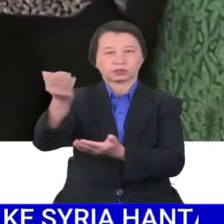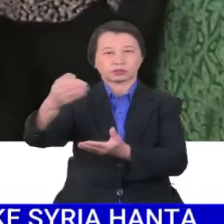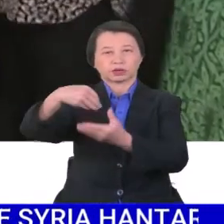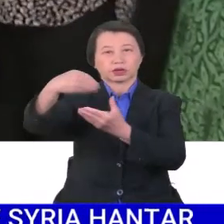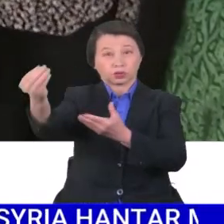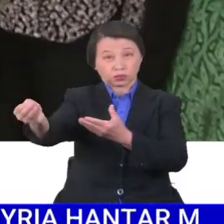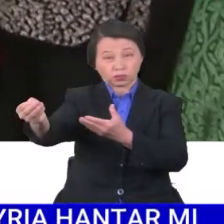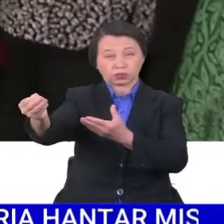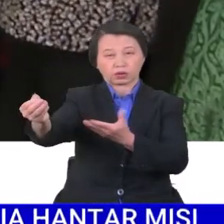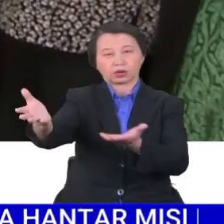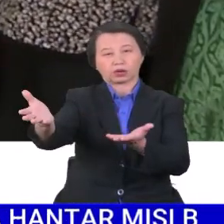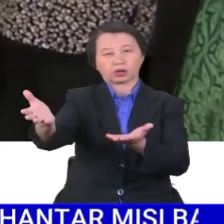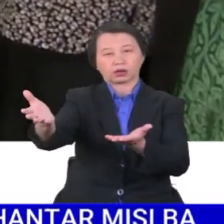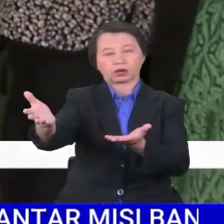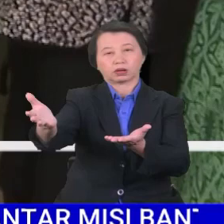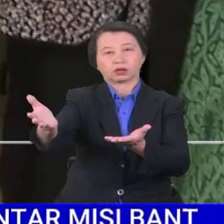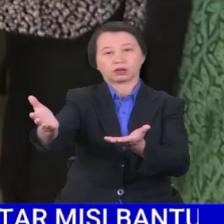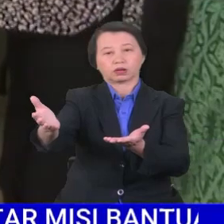kan, kira